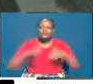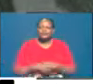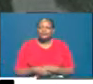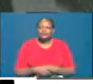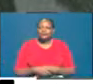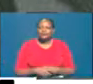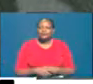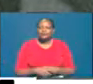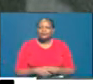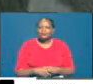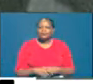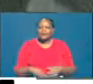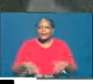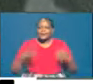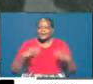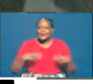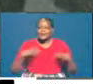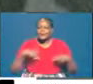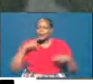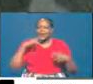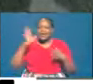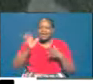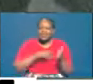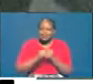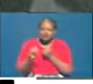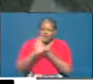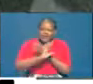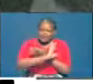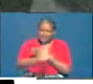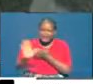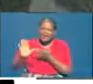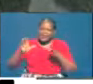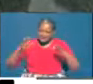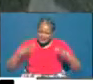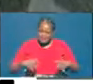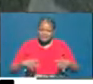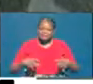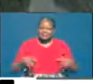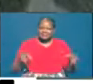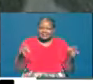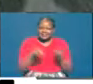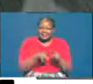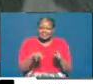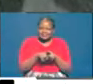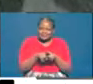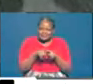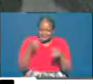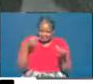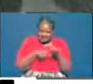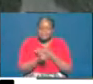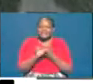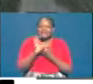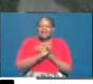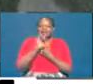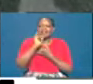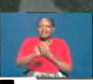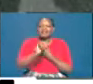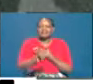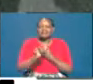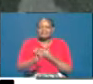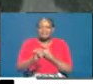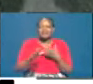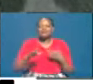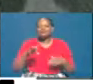Yule mtu anaweza kuharibu nchi ni mwananchi. Ni yule mtu iko katika nchi hiyo. Ni mwananchi wa nchi